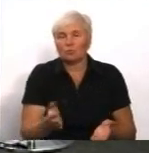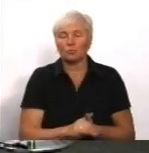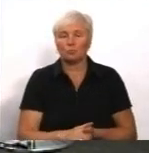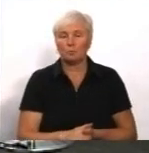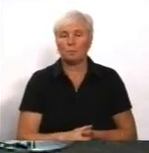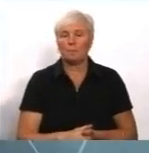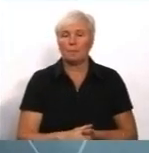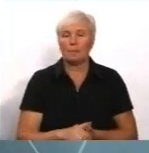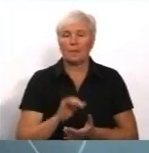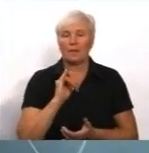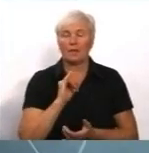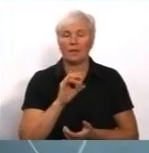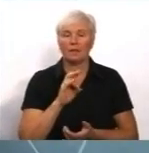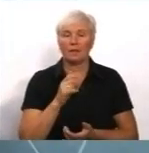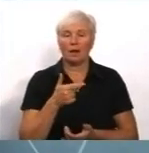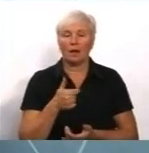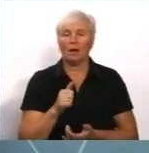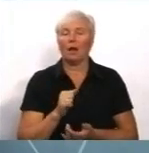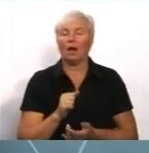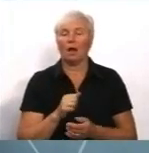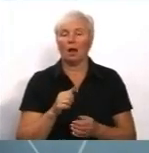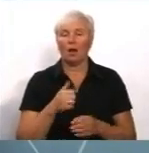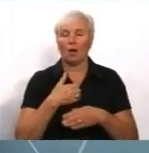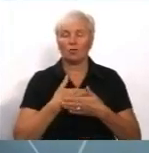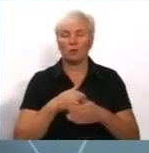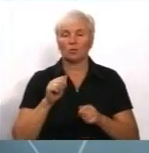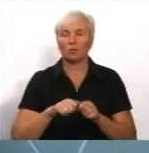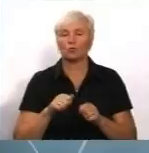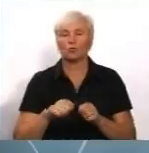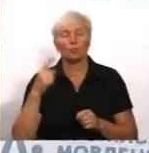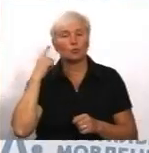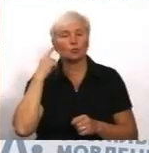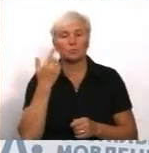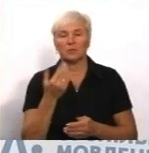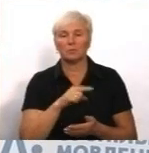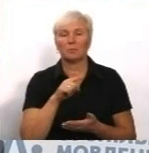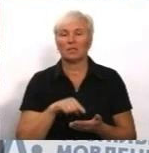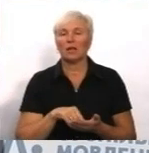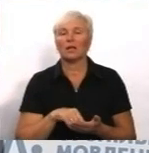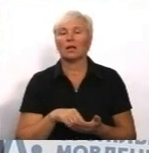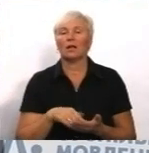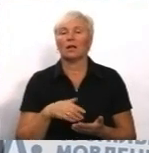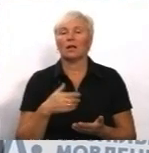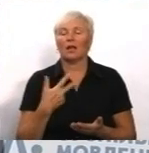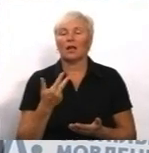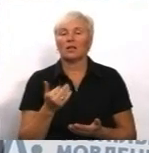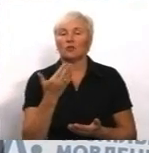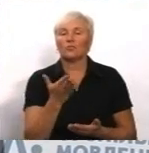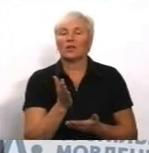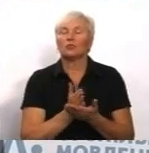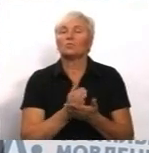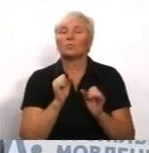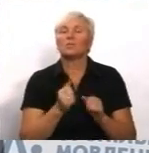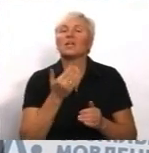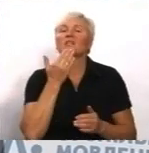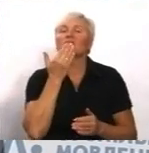Фляжнікова, координаторка Центру громадського контролю дій Вінниці. Чуємо її запитання. Як до вашої служби можна звернутися